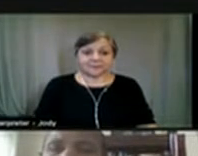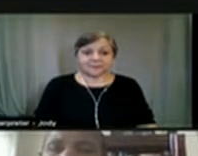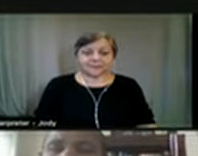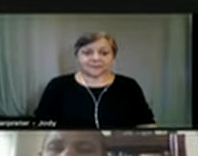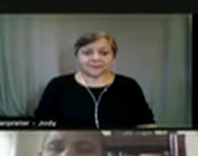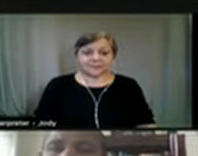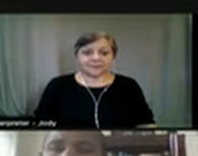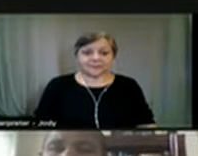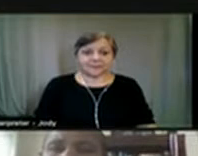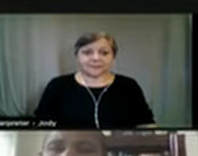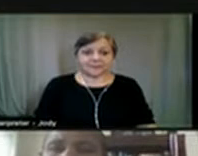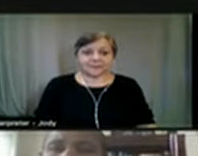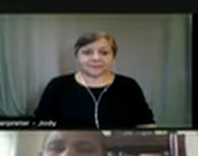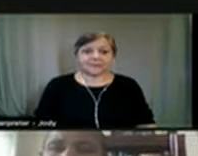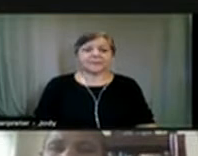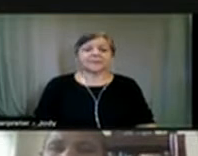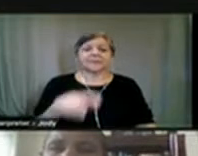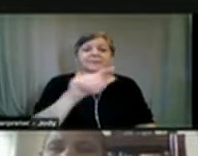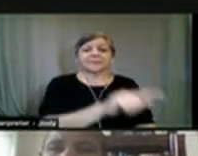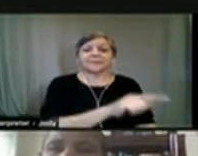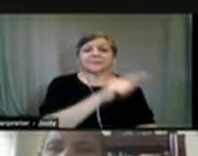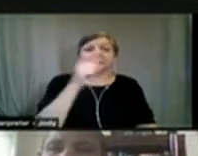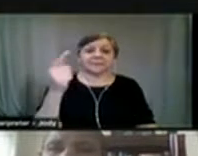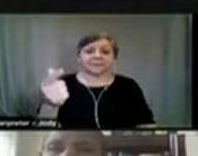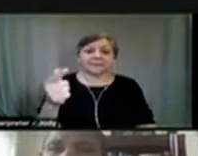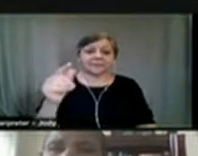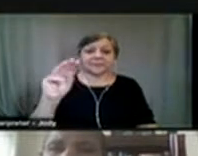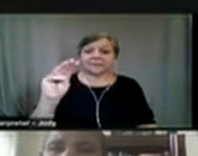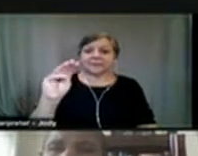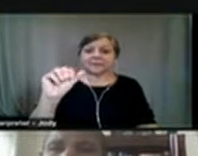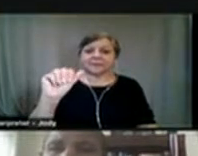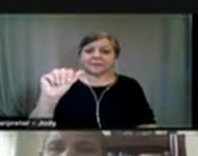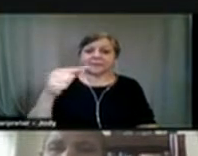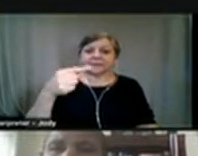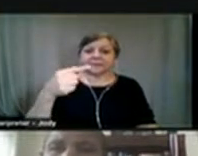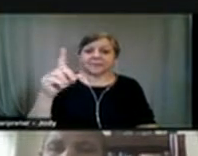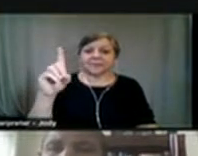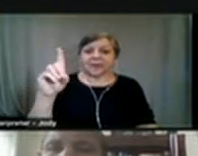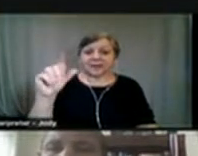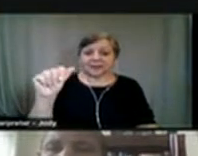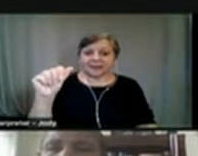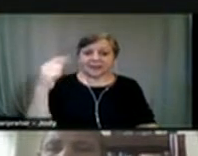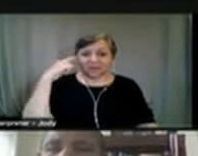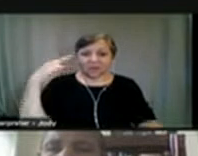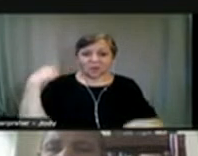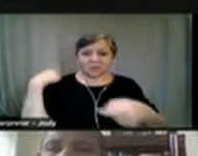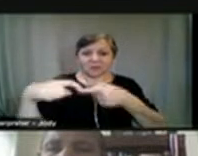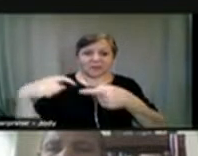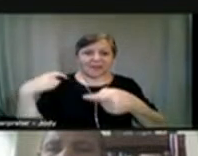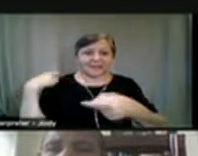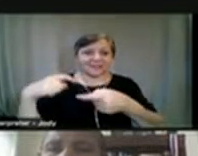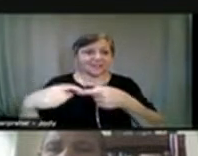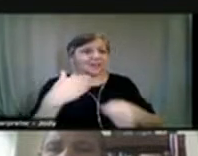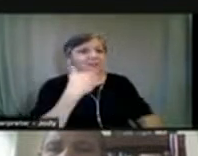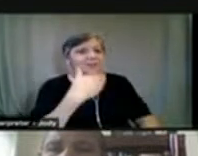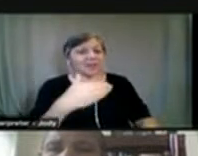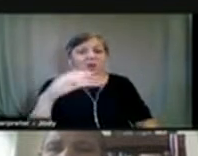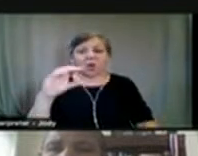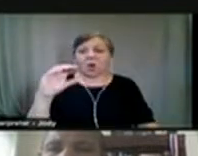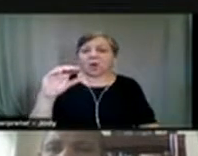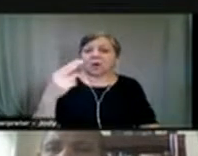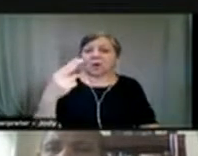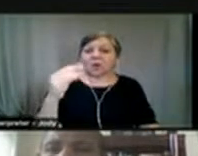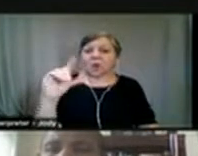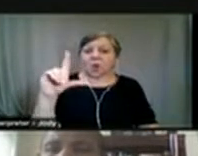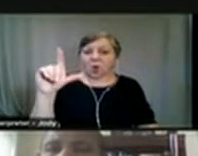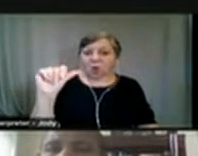شكرا. I will now pass it to Magda for Spanish. Thank you, Daniel. Hola a todos, mi nombre es